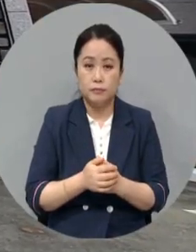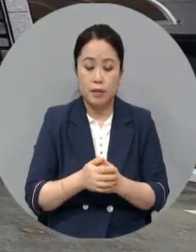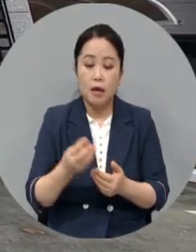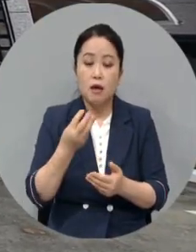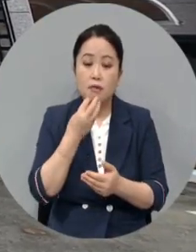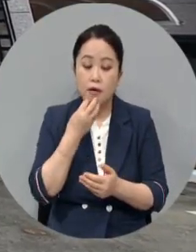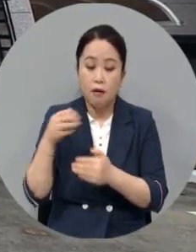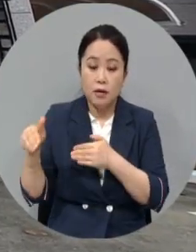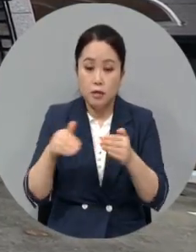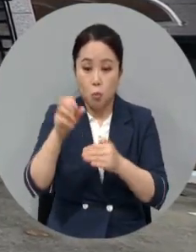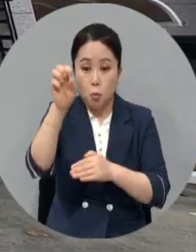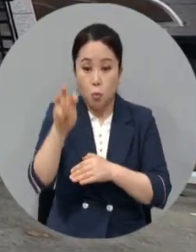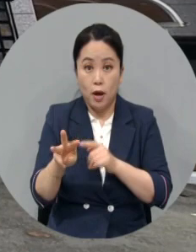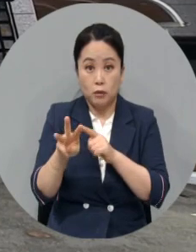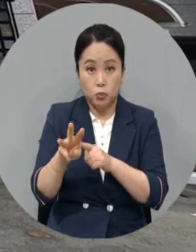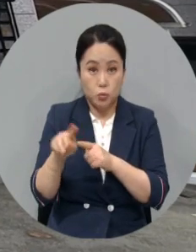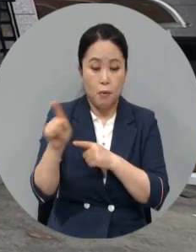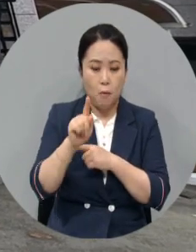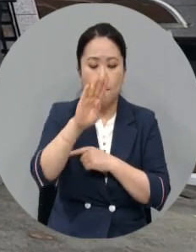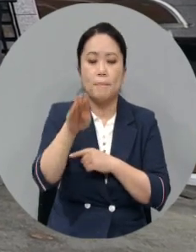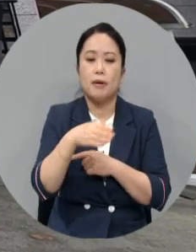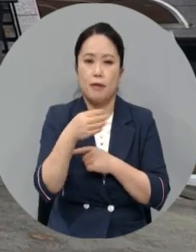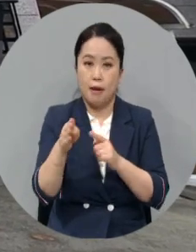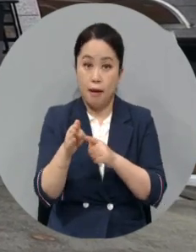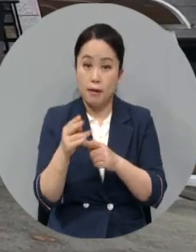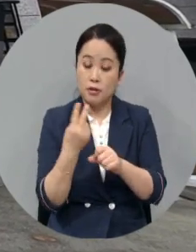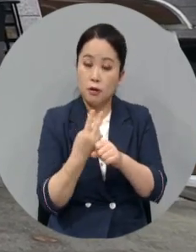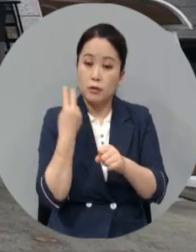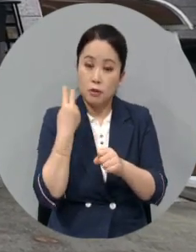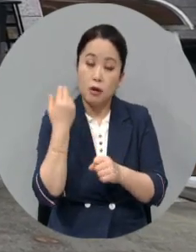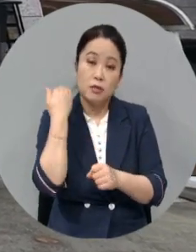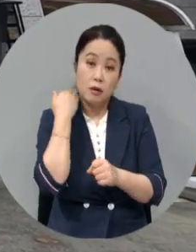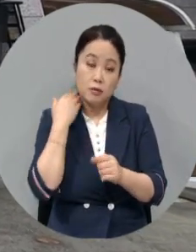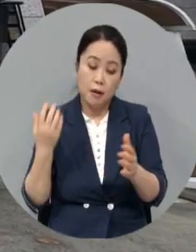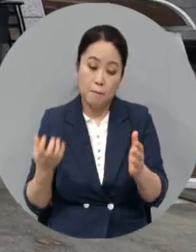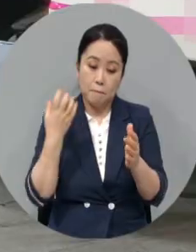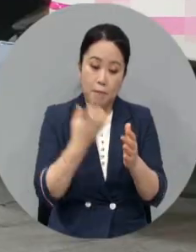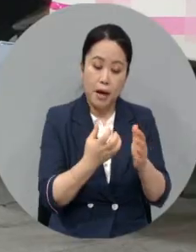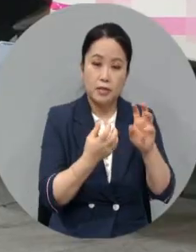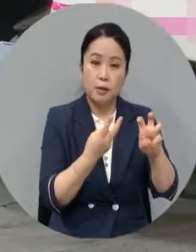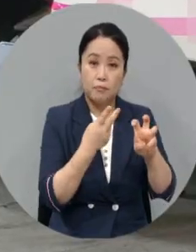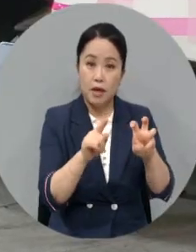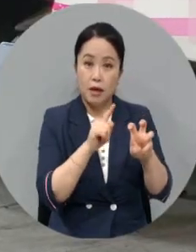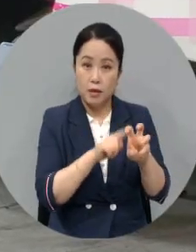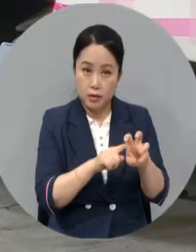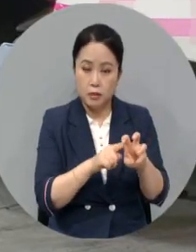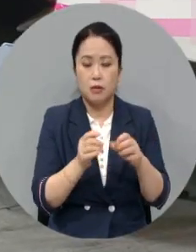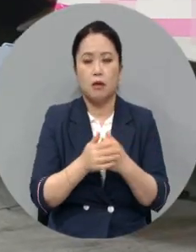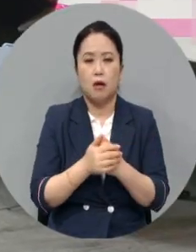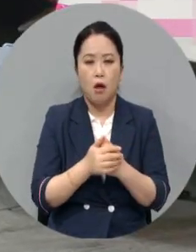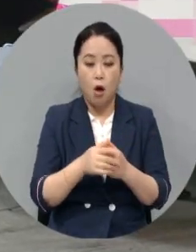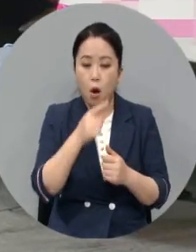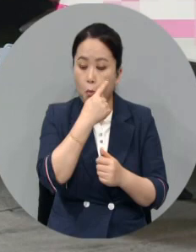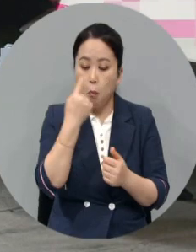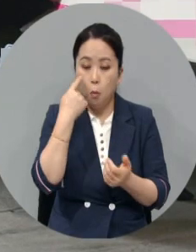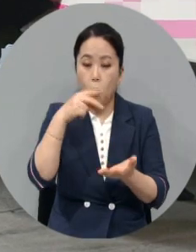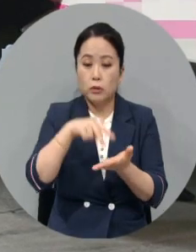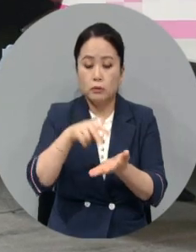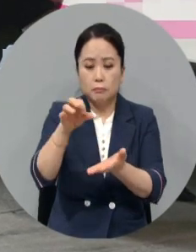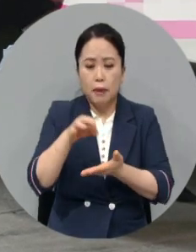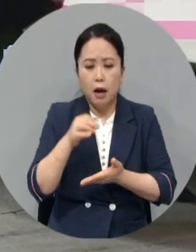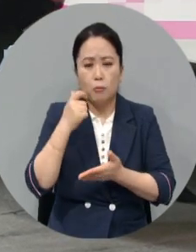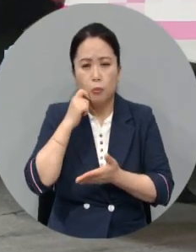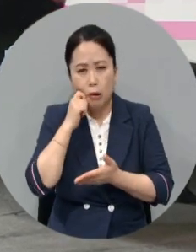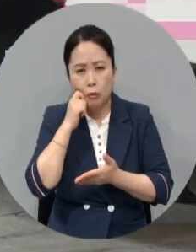경기도 광주의 한 빌라입니다. 2년 전 전세로 입주했던 30대 임차인은 보증금을 돌려받지 못해